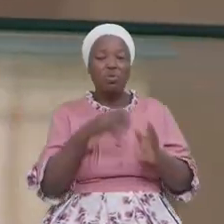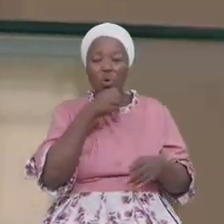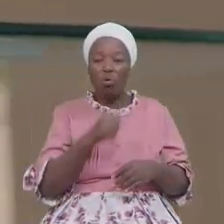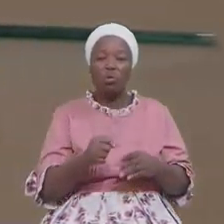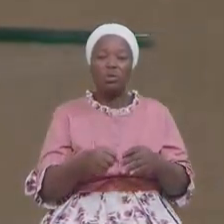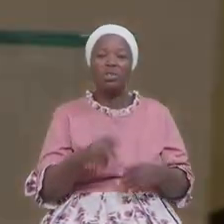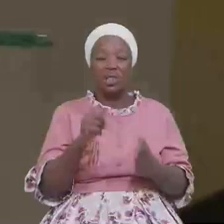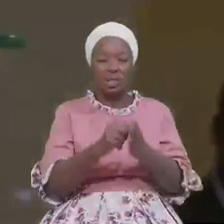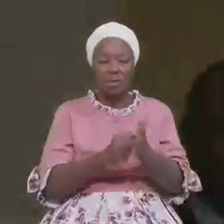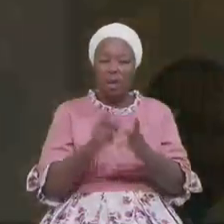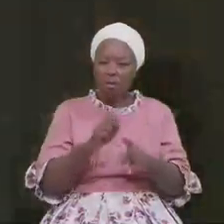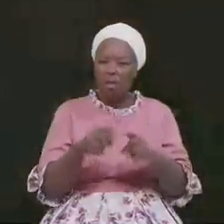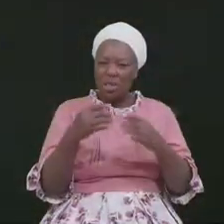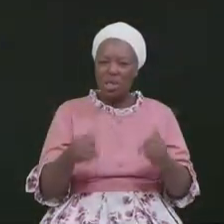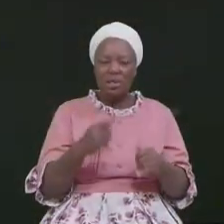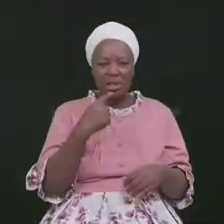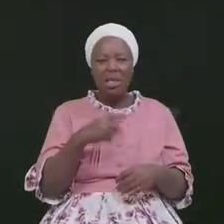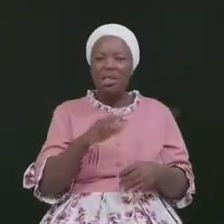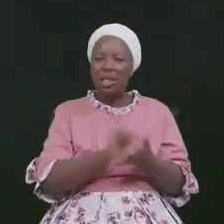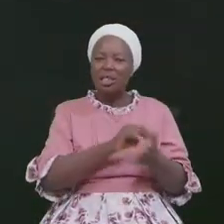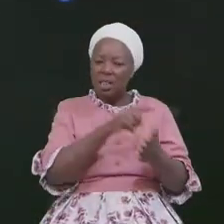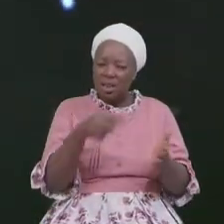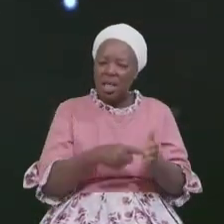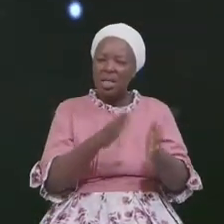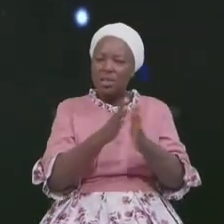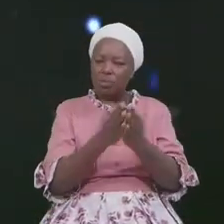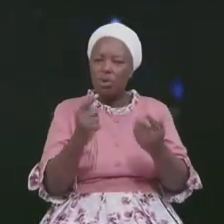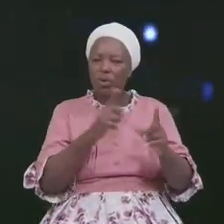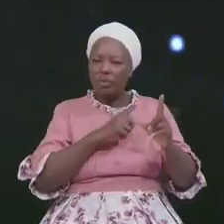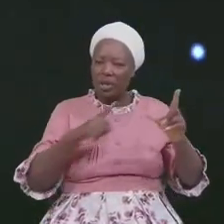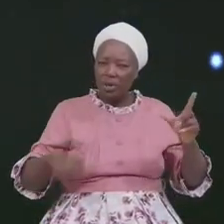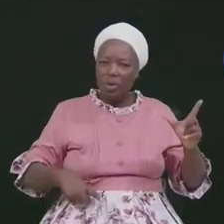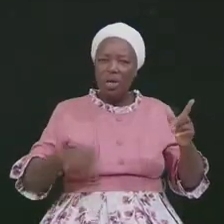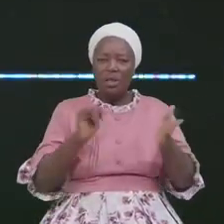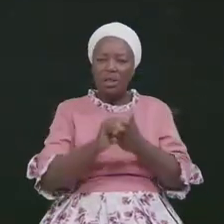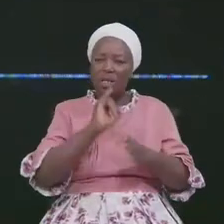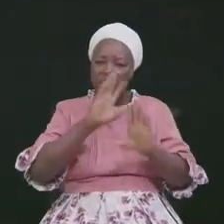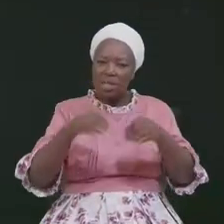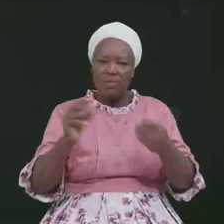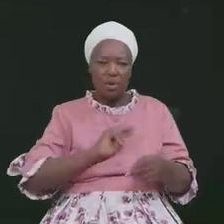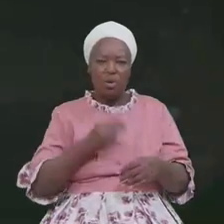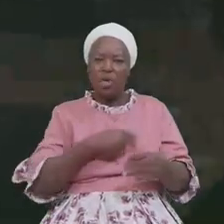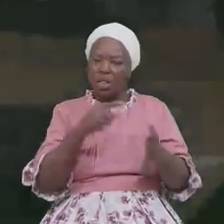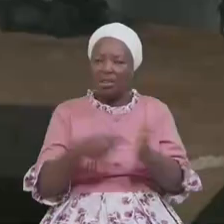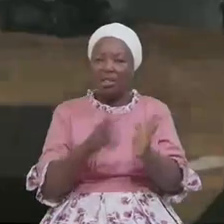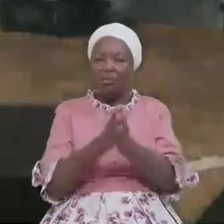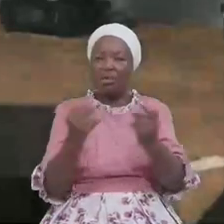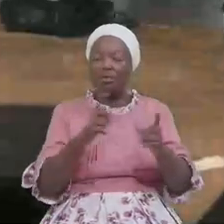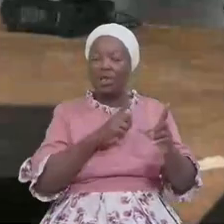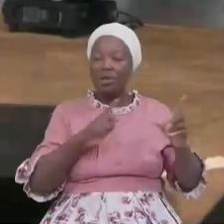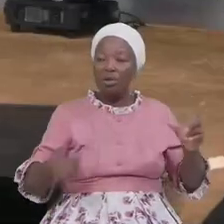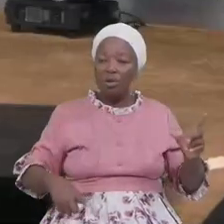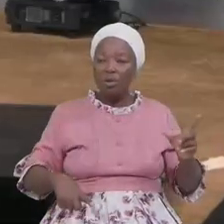dire que ce livre du Seigneur qui nous a donné, ce livre du Seigneur,